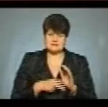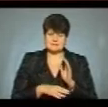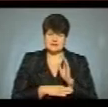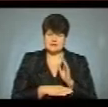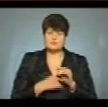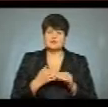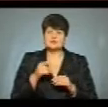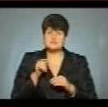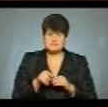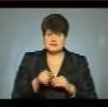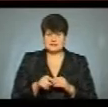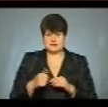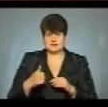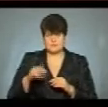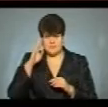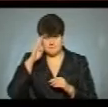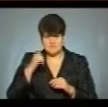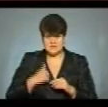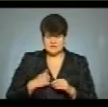із Херсонщини загинули під час війни.